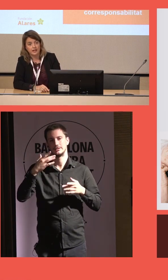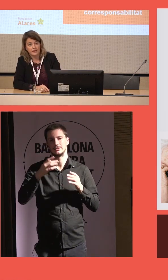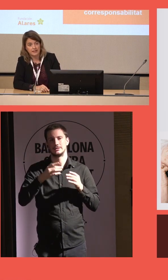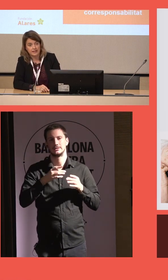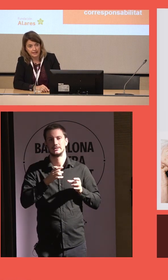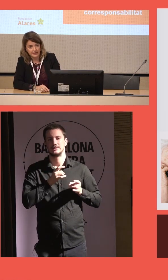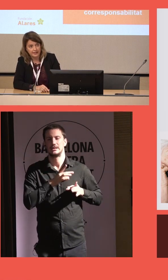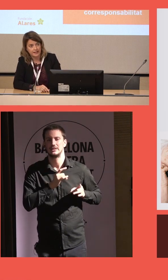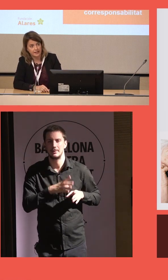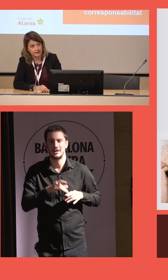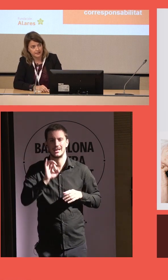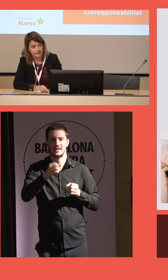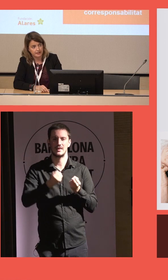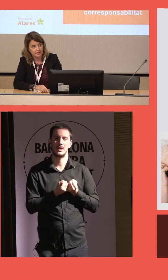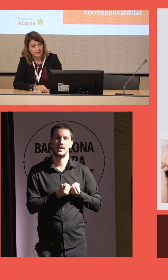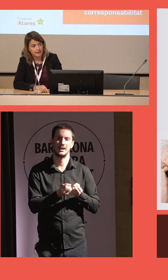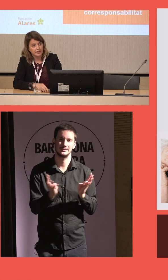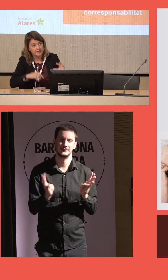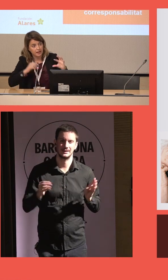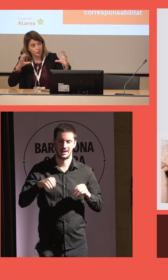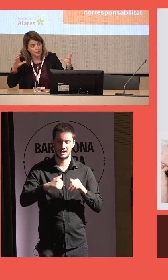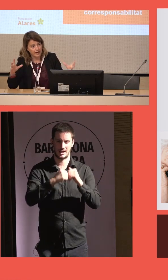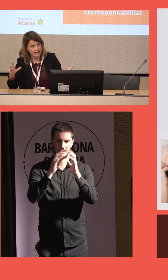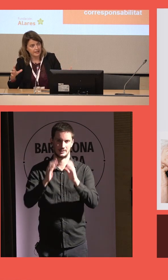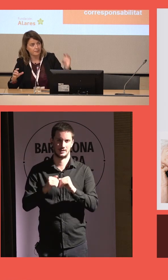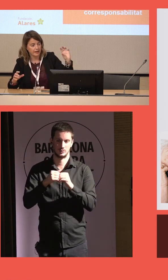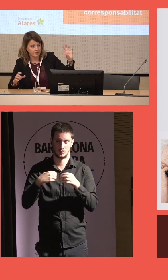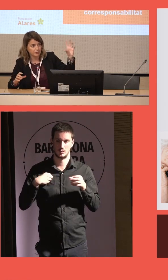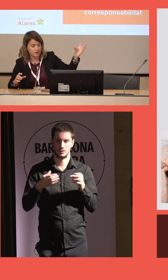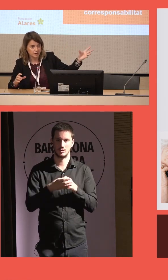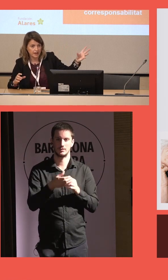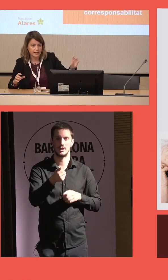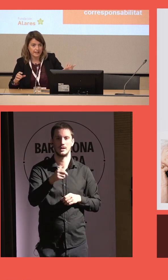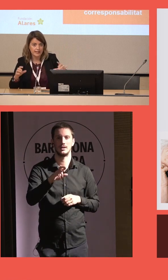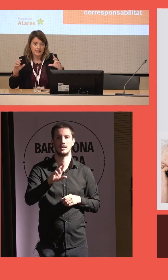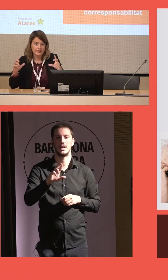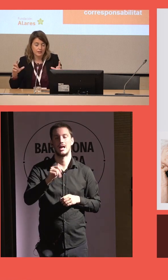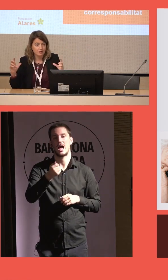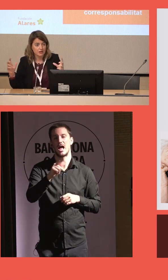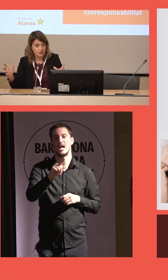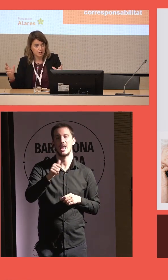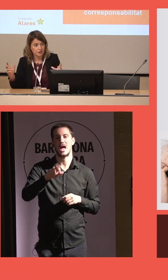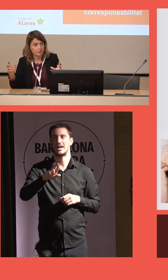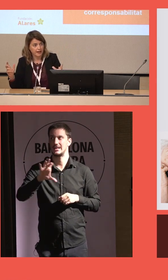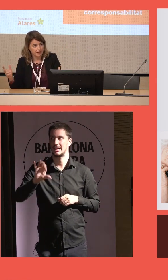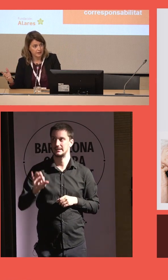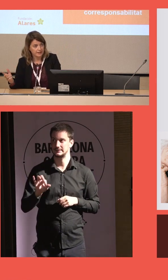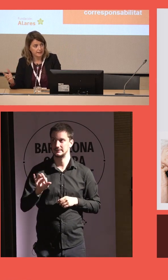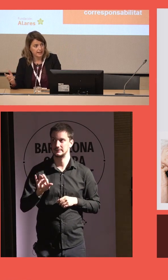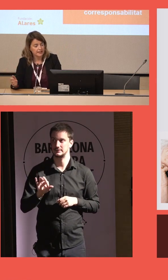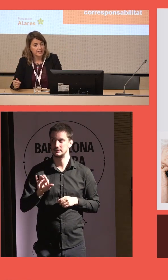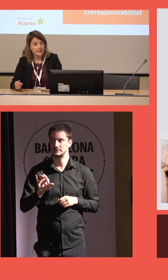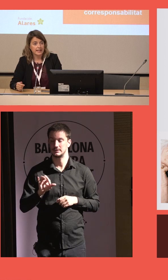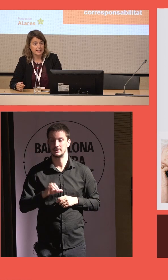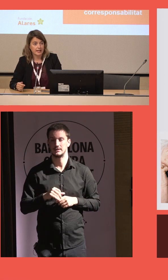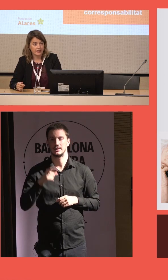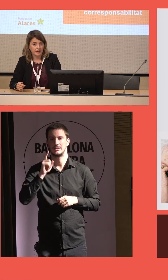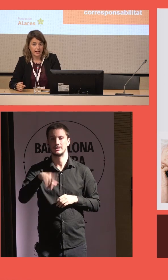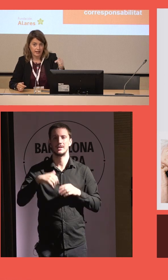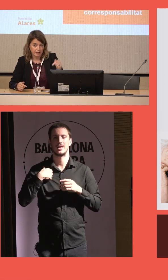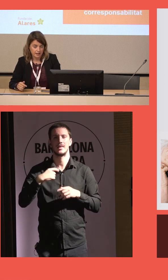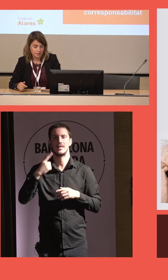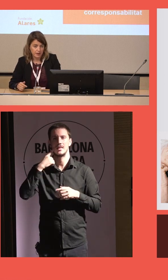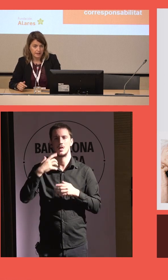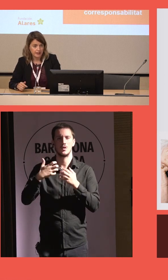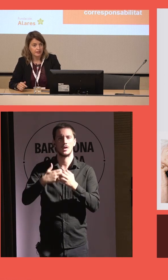gestió de la diversitat en les entitats dins del grup Alares a part de Fundació Alares tenim Fundació per a la Diversitat que és l